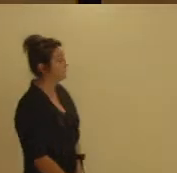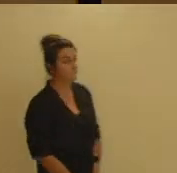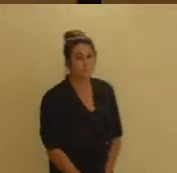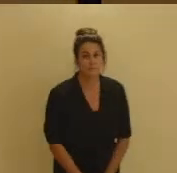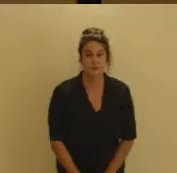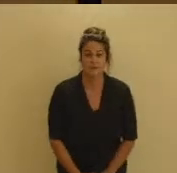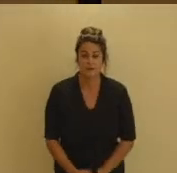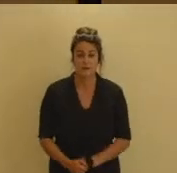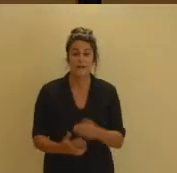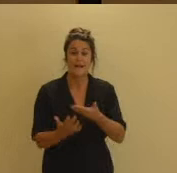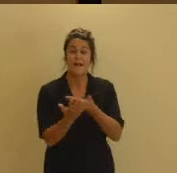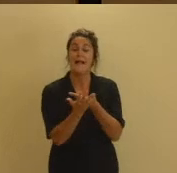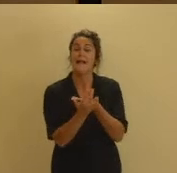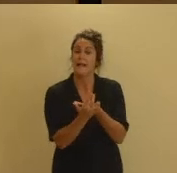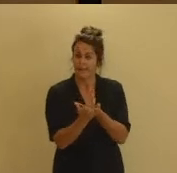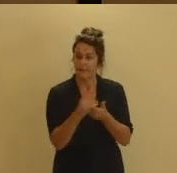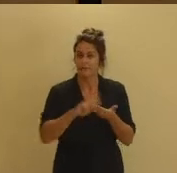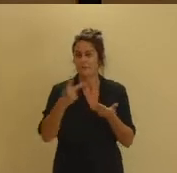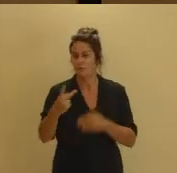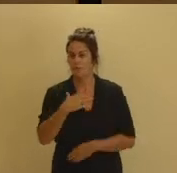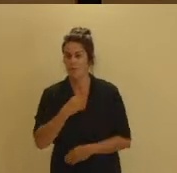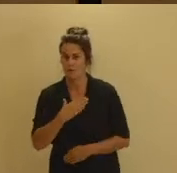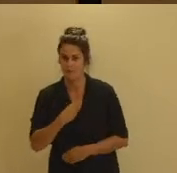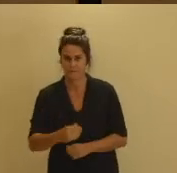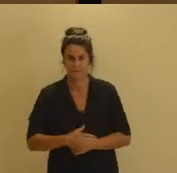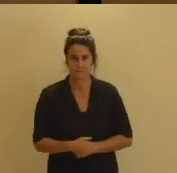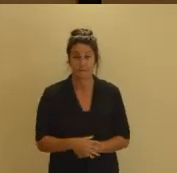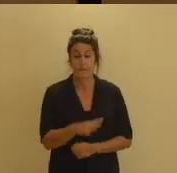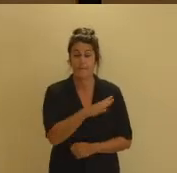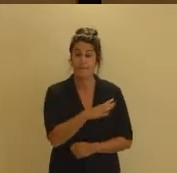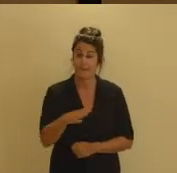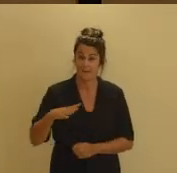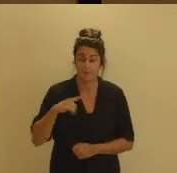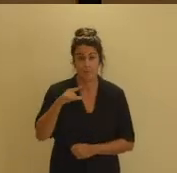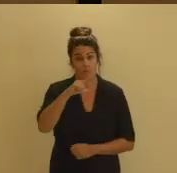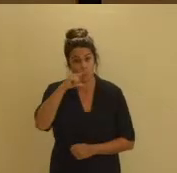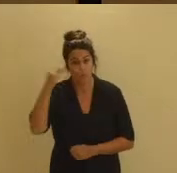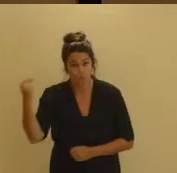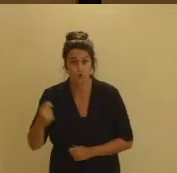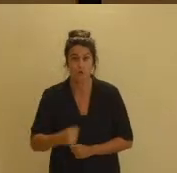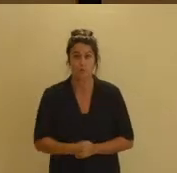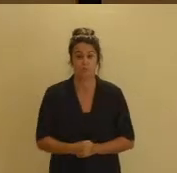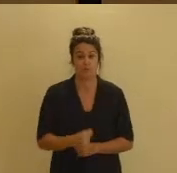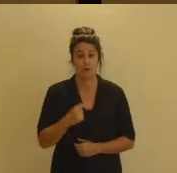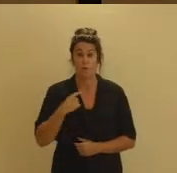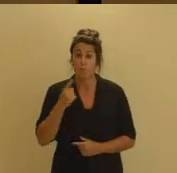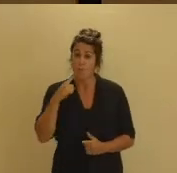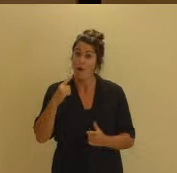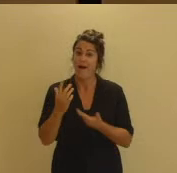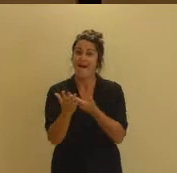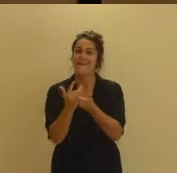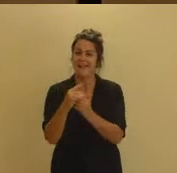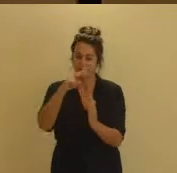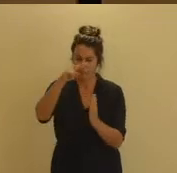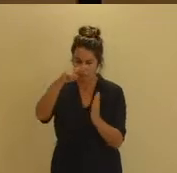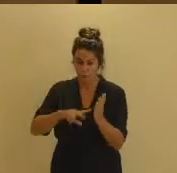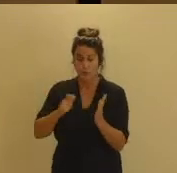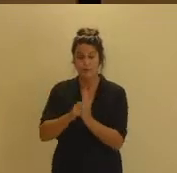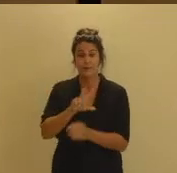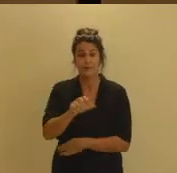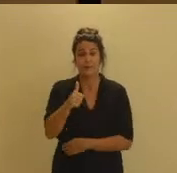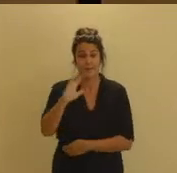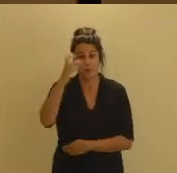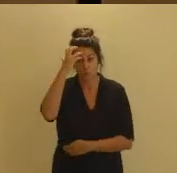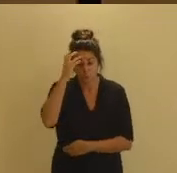La lettre dit la chose suivante. Madame, Monsieur, je prends connaissance de votre courrier du 31 août reçu le